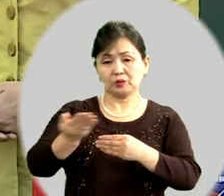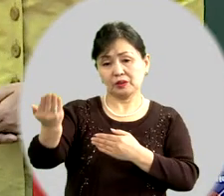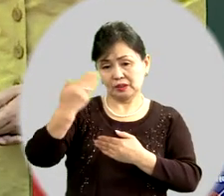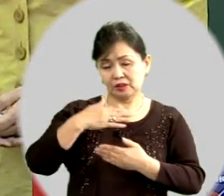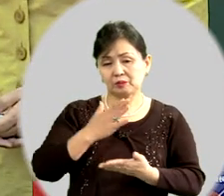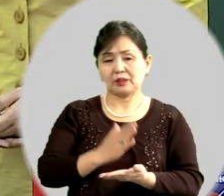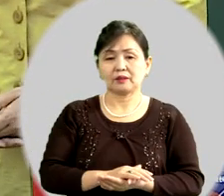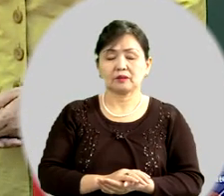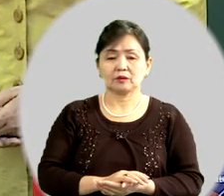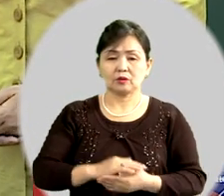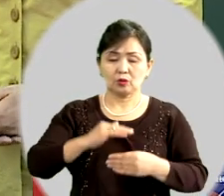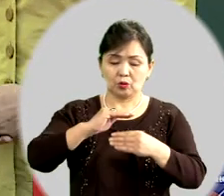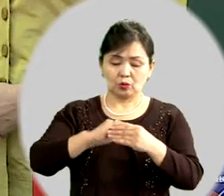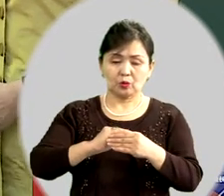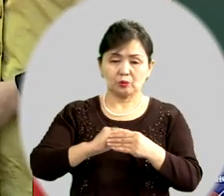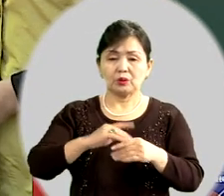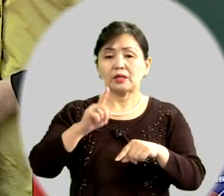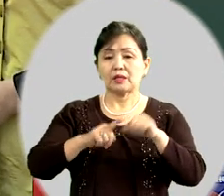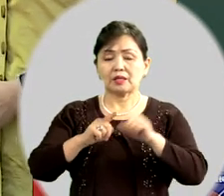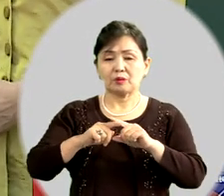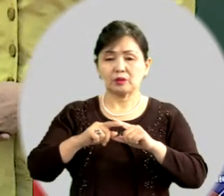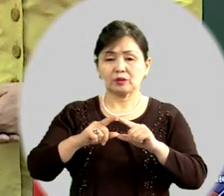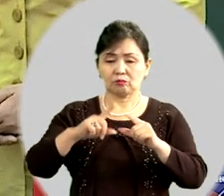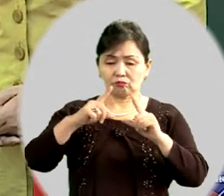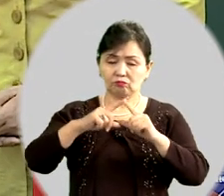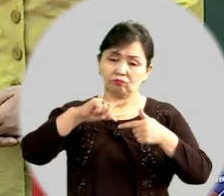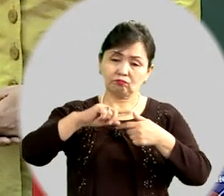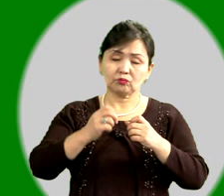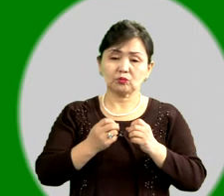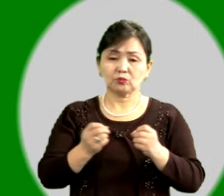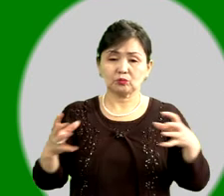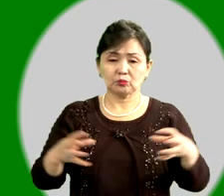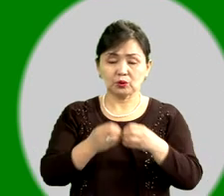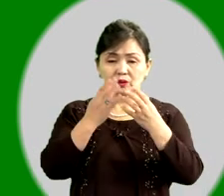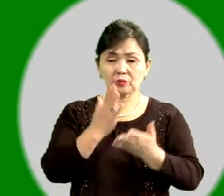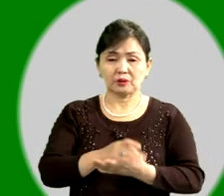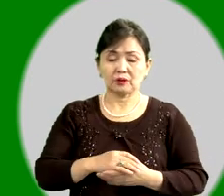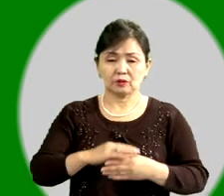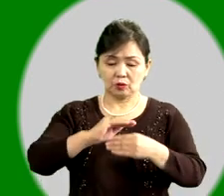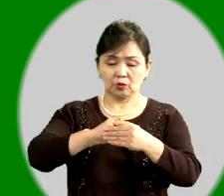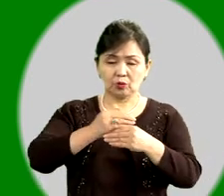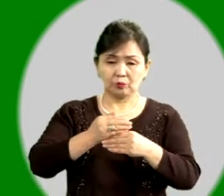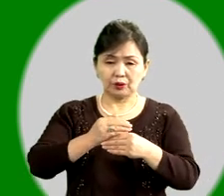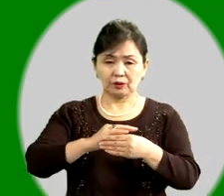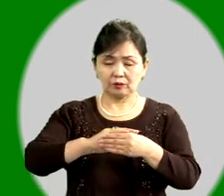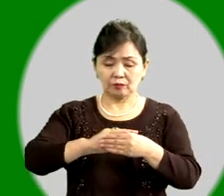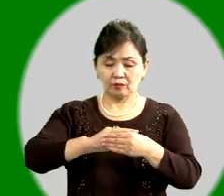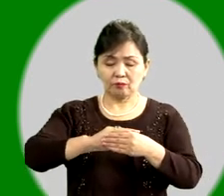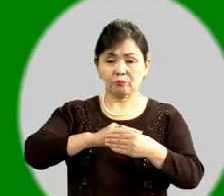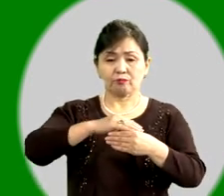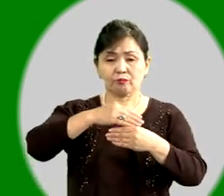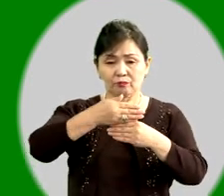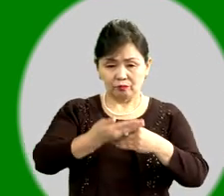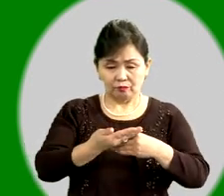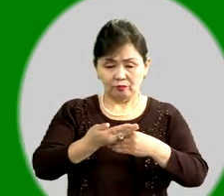За тэгвэл одоо бүгдээрээ куб ямар дүрсүүдээс бүтдэг болохыг ажиглая. Кубыг задлж үзье. Яаж задрах